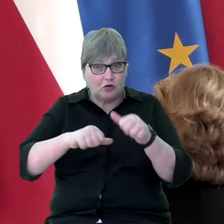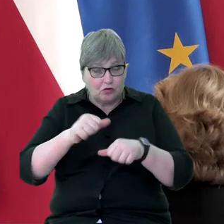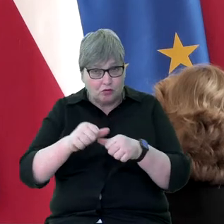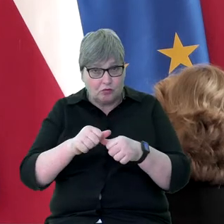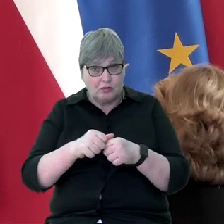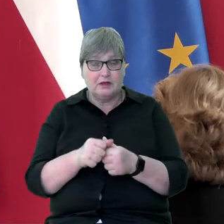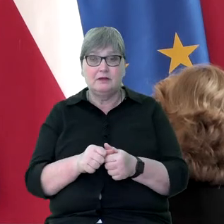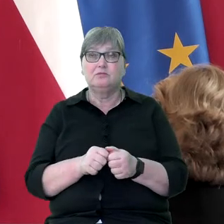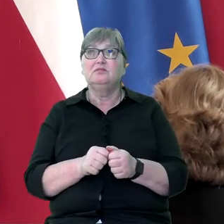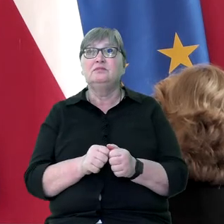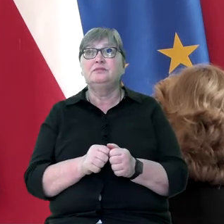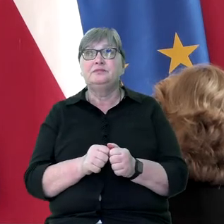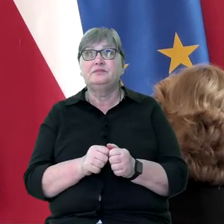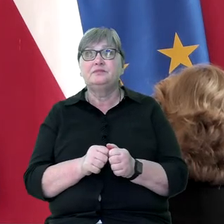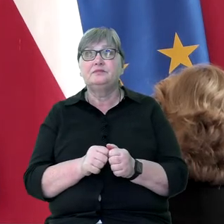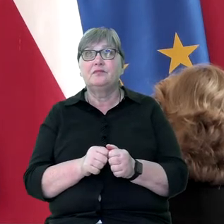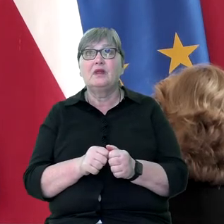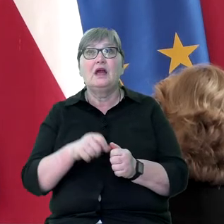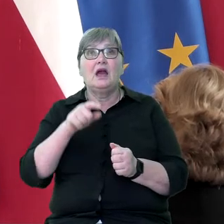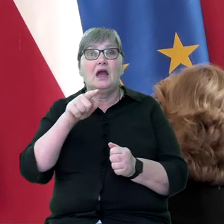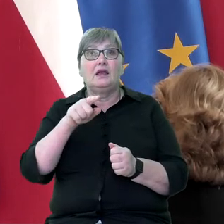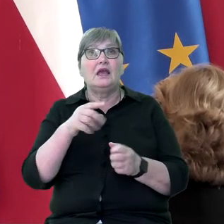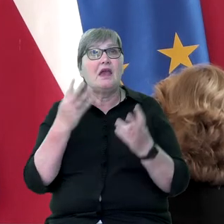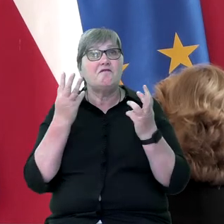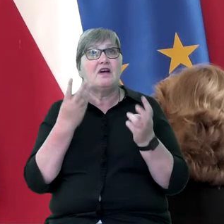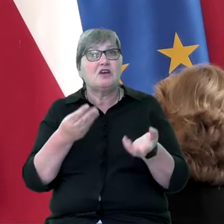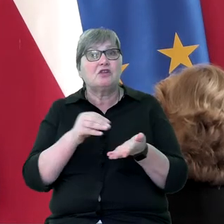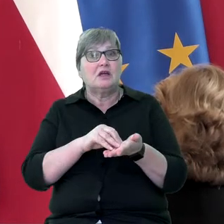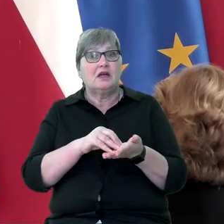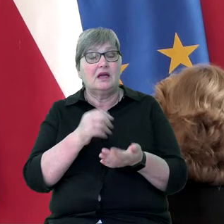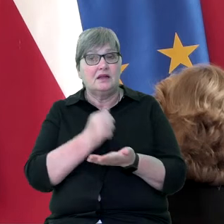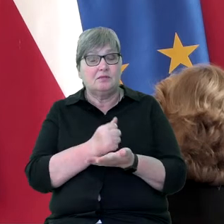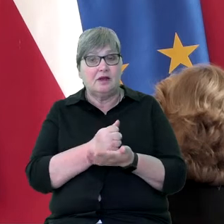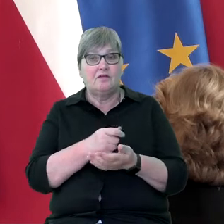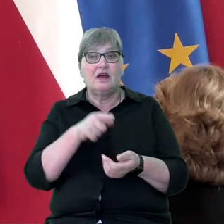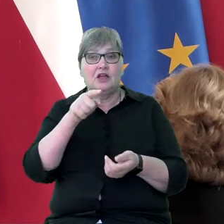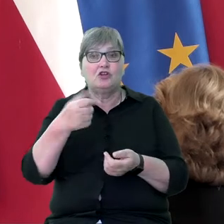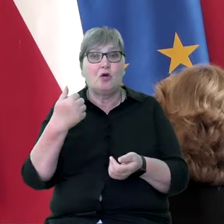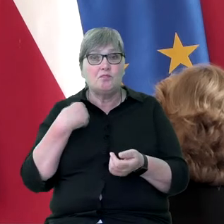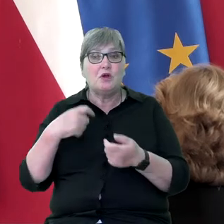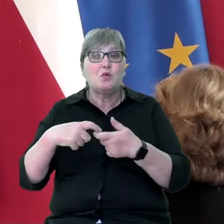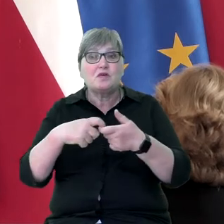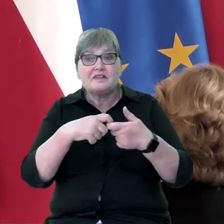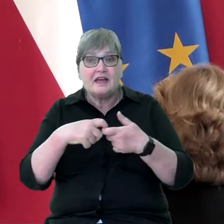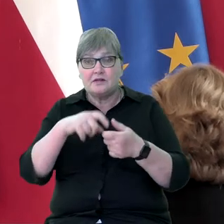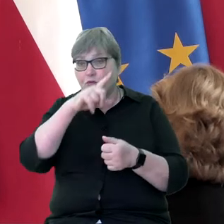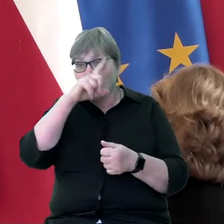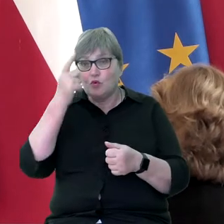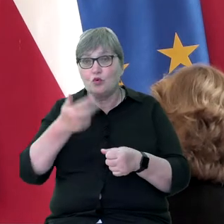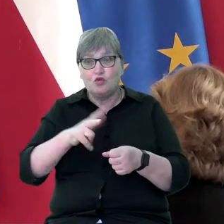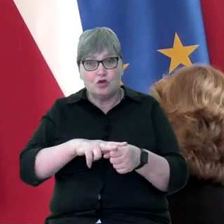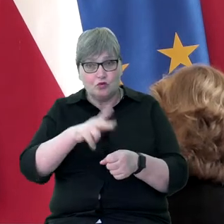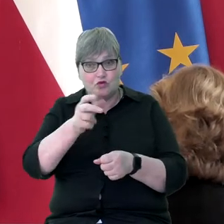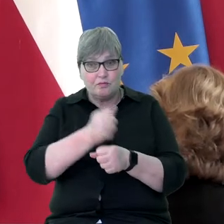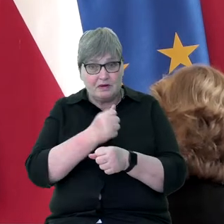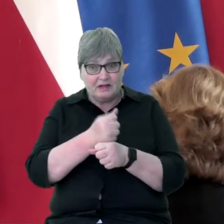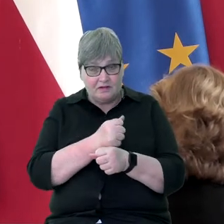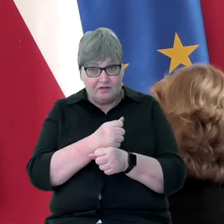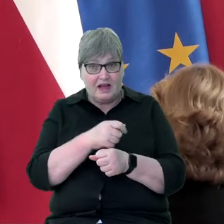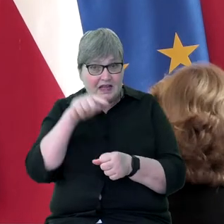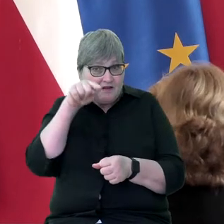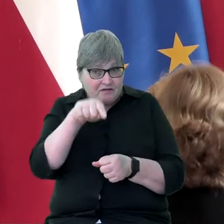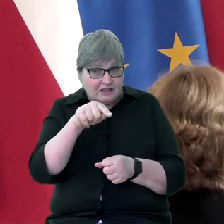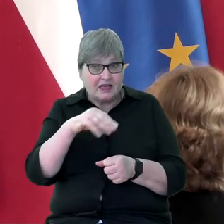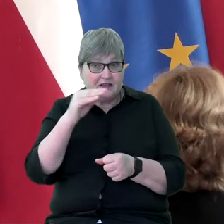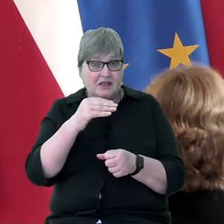znowu taka ważna uwaga, to był taki zespół ludzi, którzy pracowali wtedy jeszcze przed wojną w